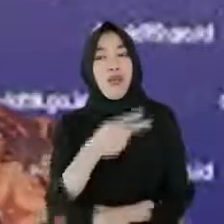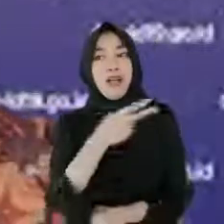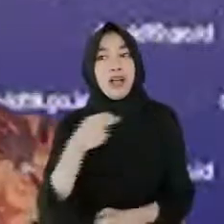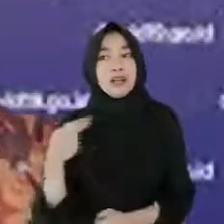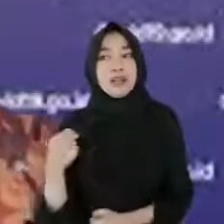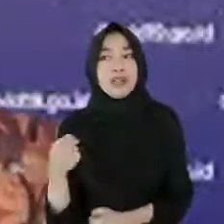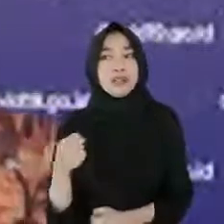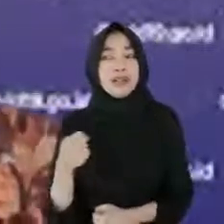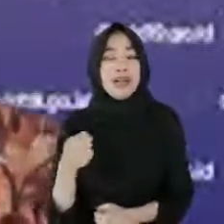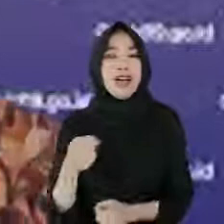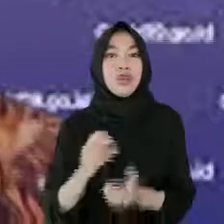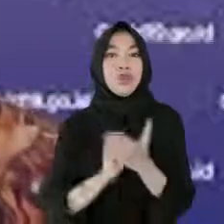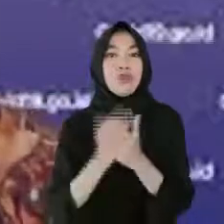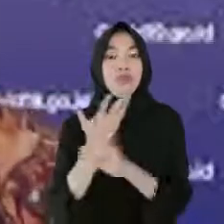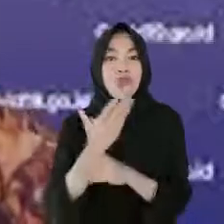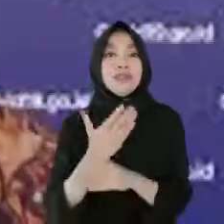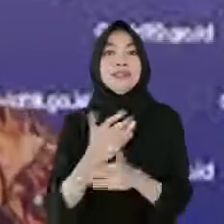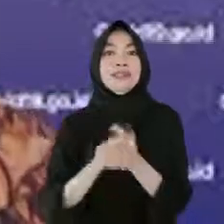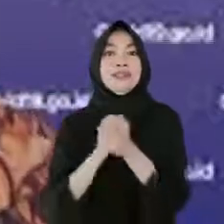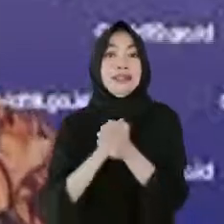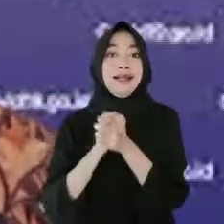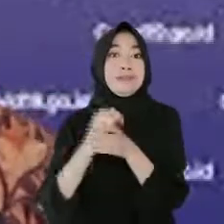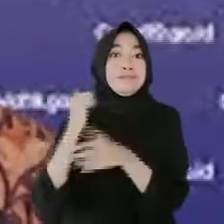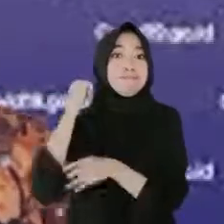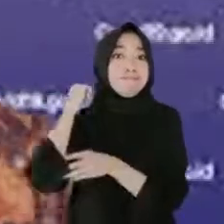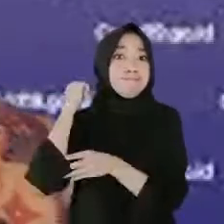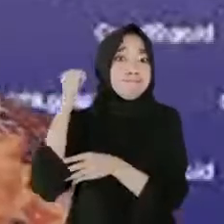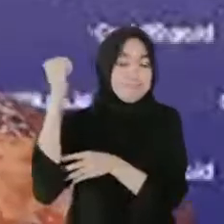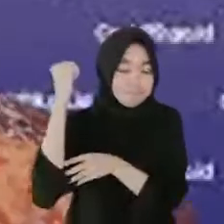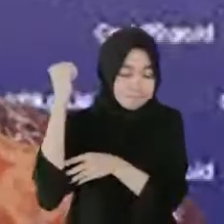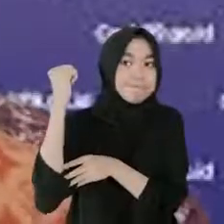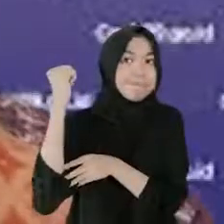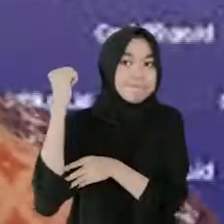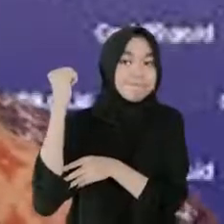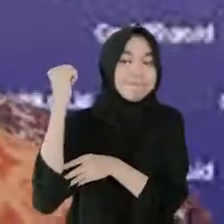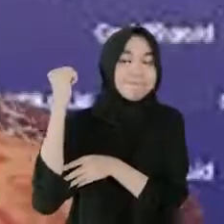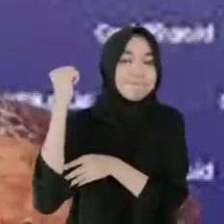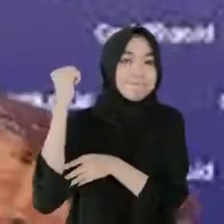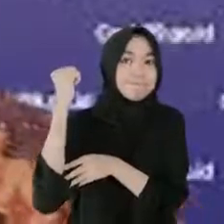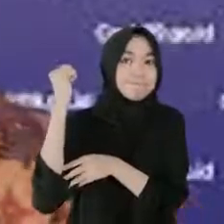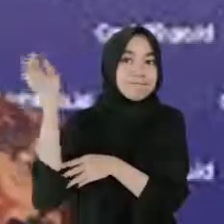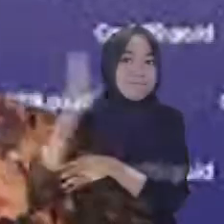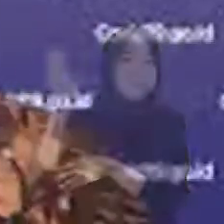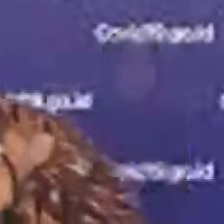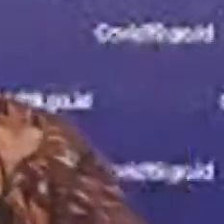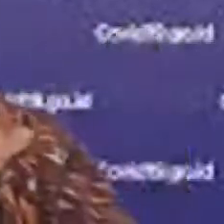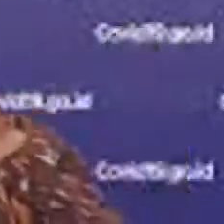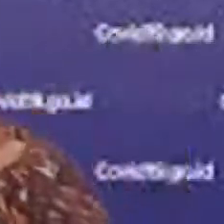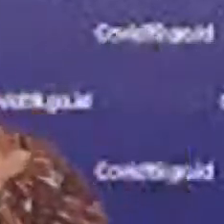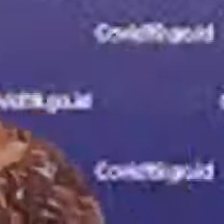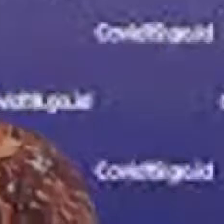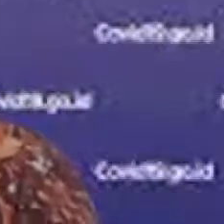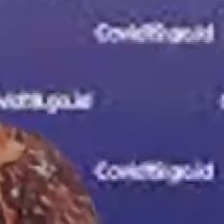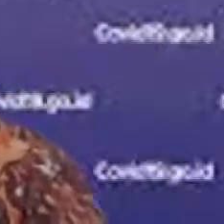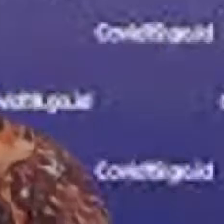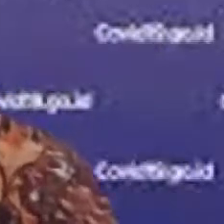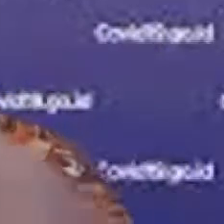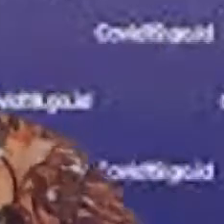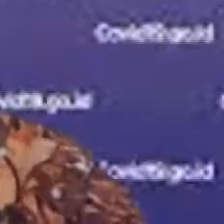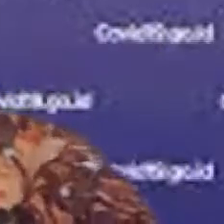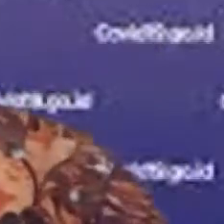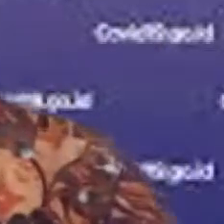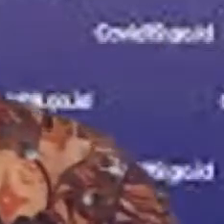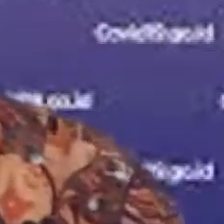Indonesia tumbuh Salam sehat kawan-kawan semuanya dan selamat siang Terima kasih